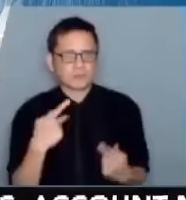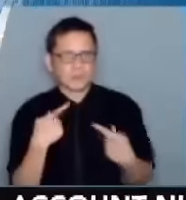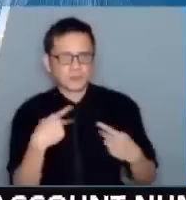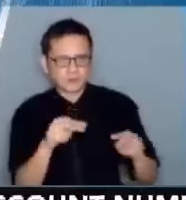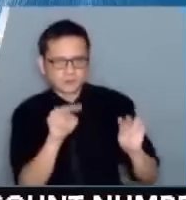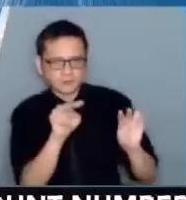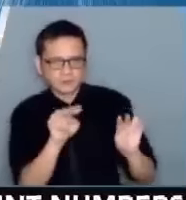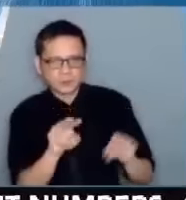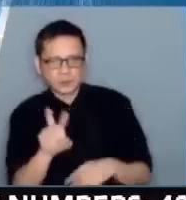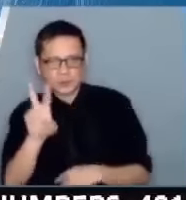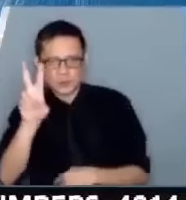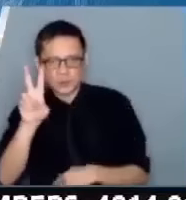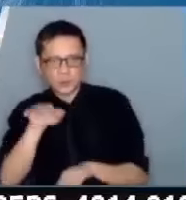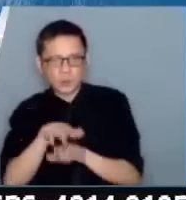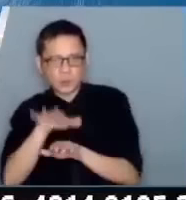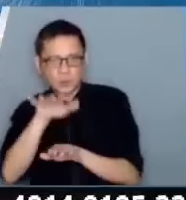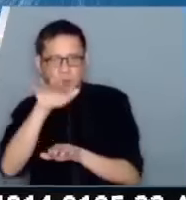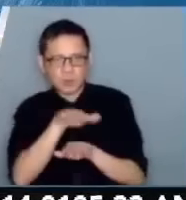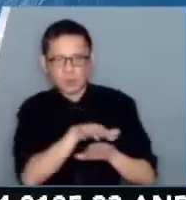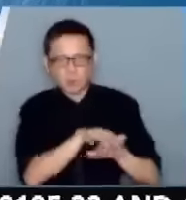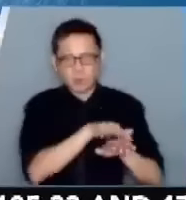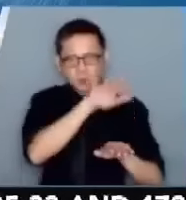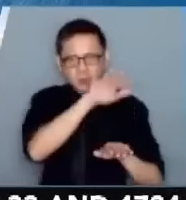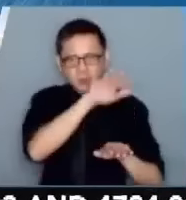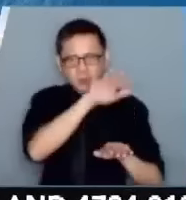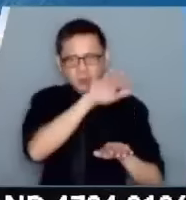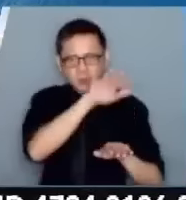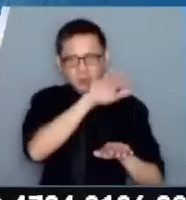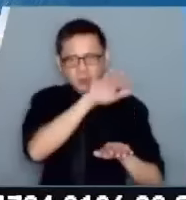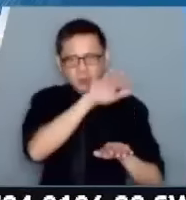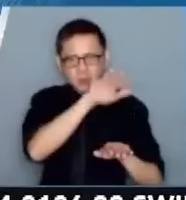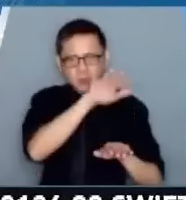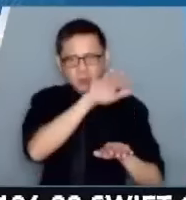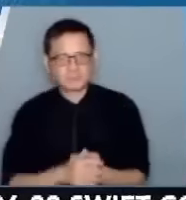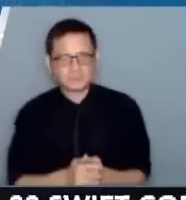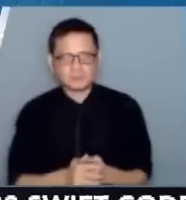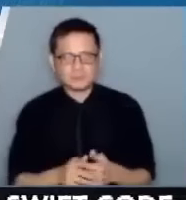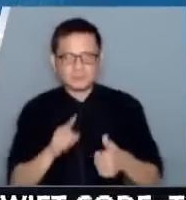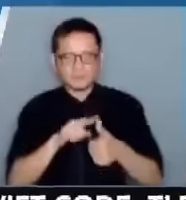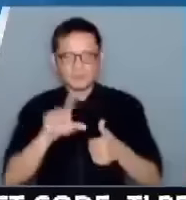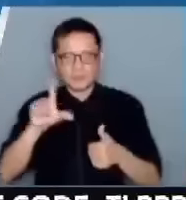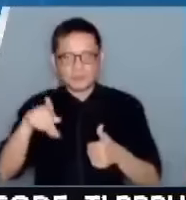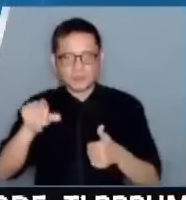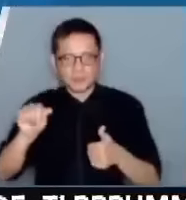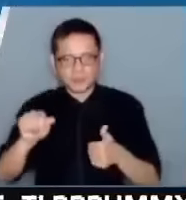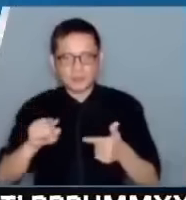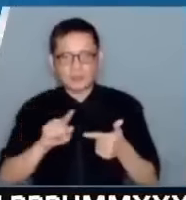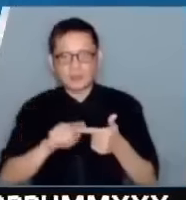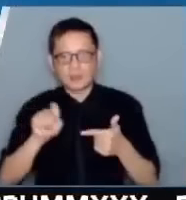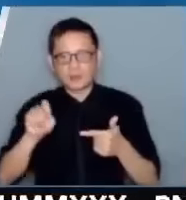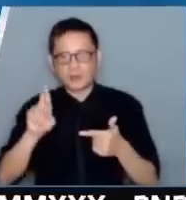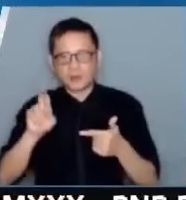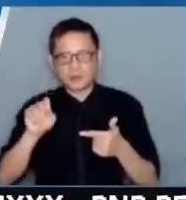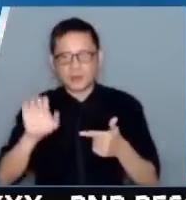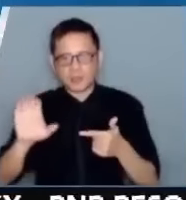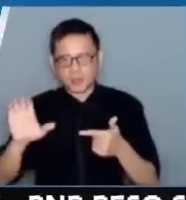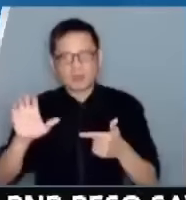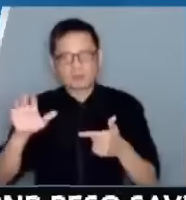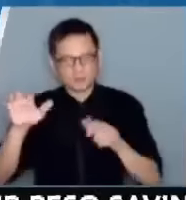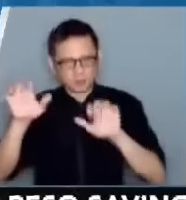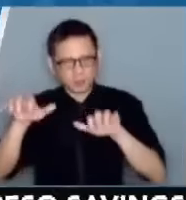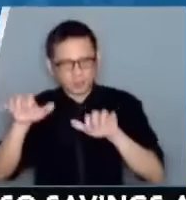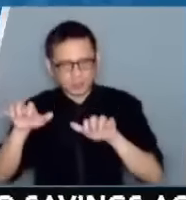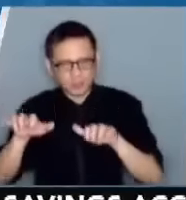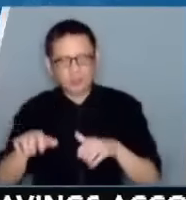panahon na nasa labas nga ng ating air responsibility no isang low pressure at saka isang Tropical Depression bagamat more than 2,000 km pa ang